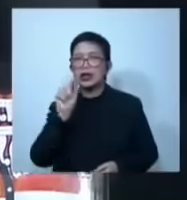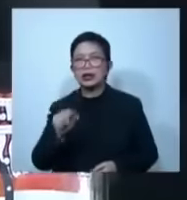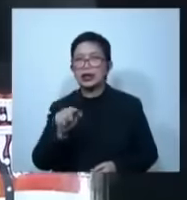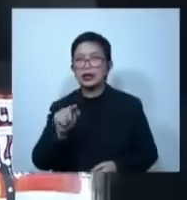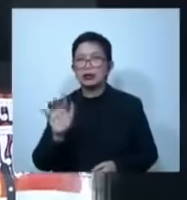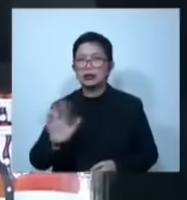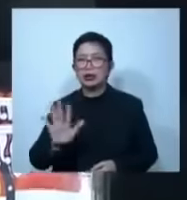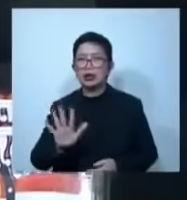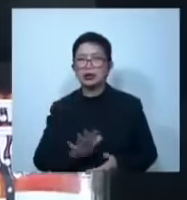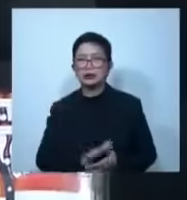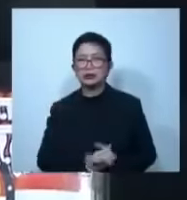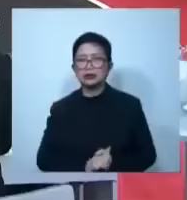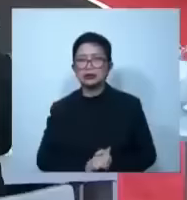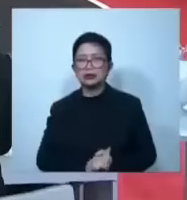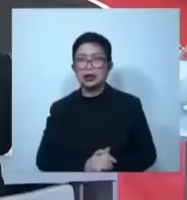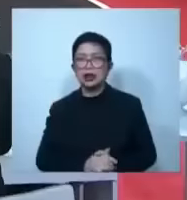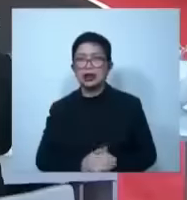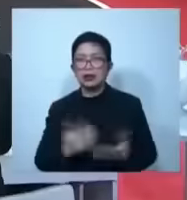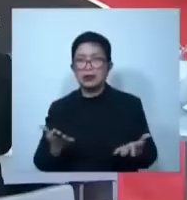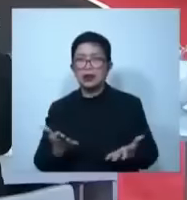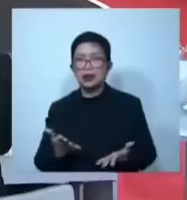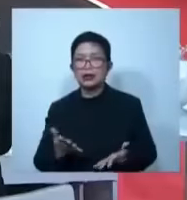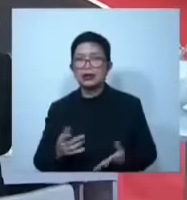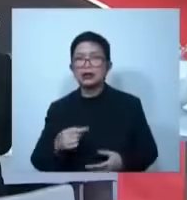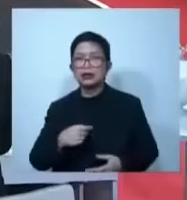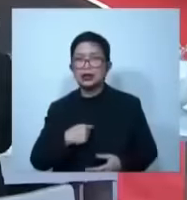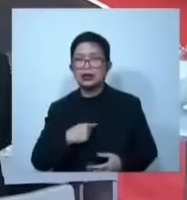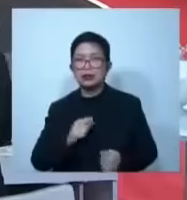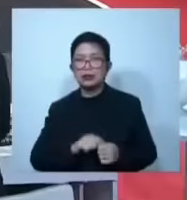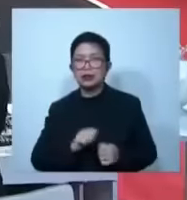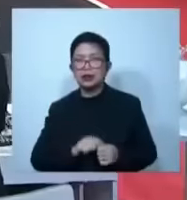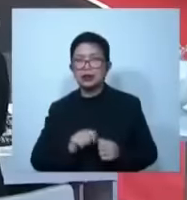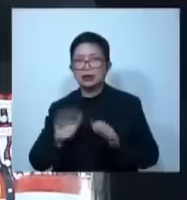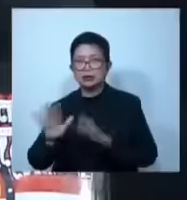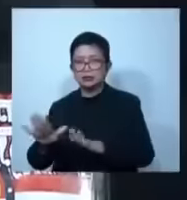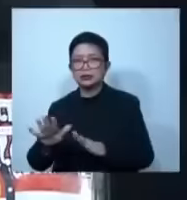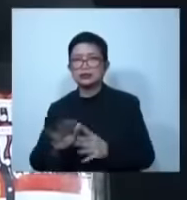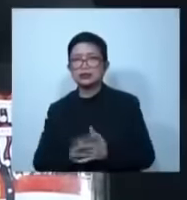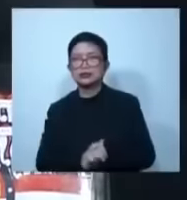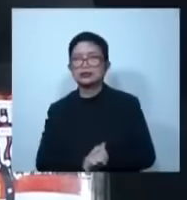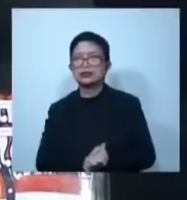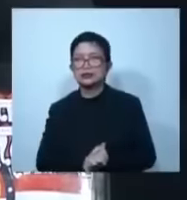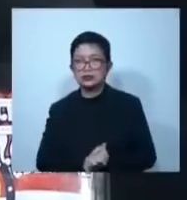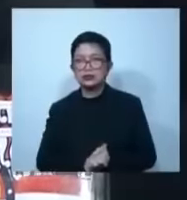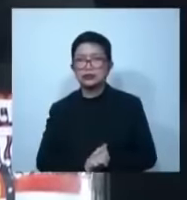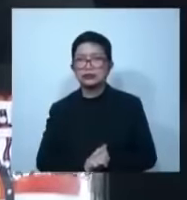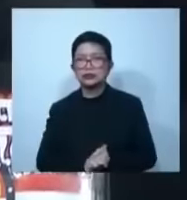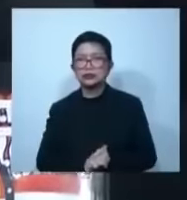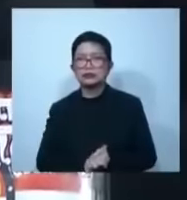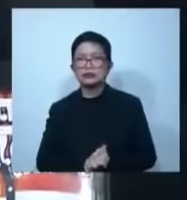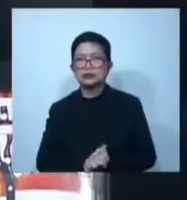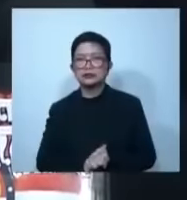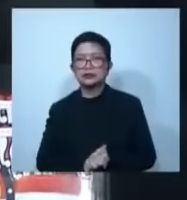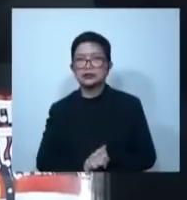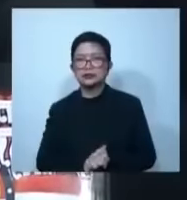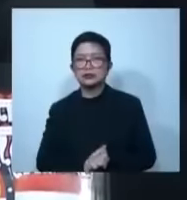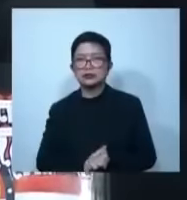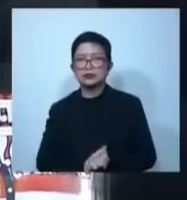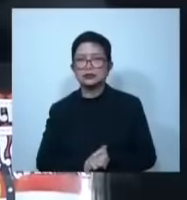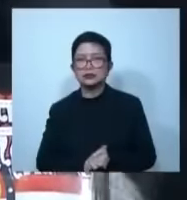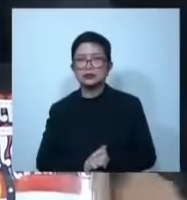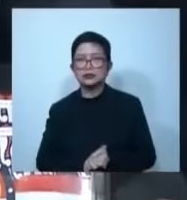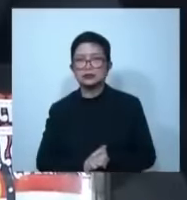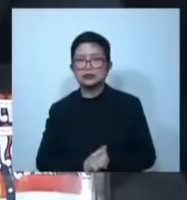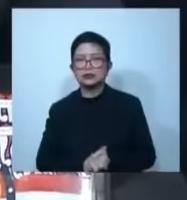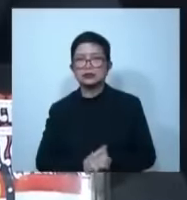Bapak. Makanya, apakah saya harus merevisi karena tadi bentuknya pertanyaan? Nanti kita akan berikan kesempatan untuk... Tidak perlu ya? Tidak perlu, Pak. Oke,